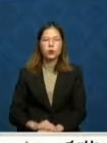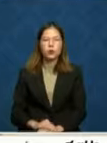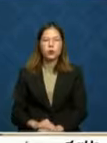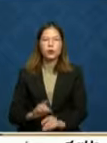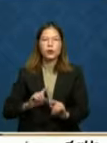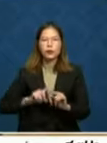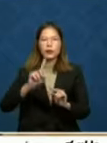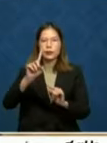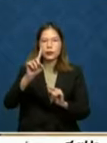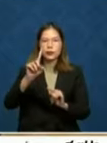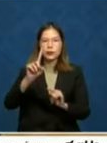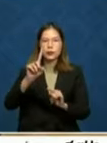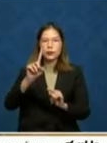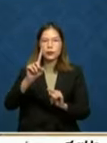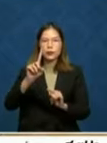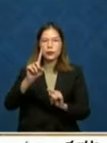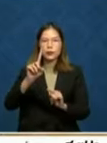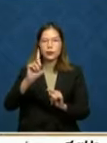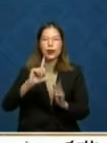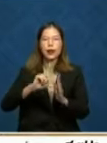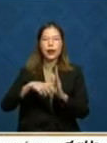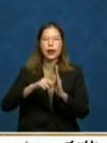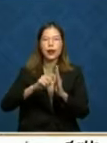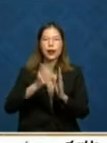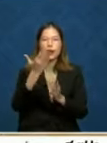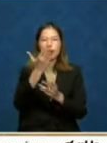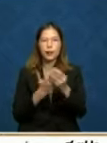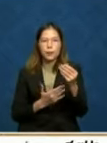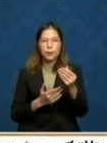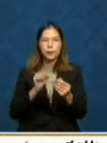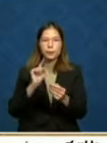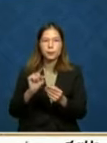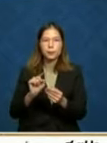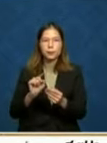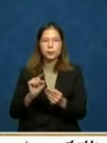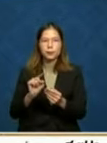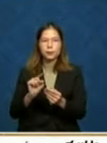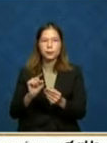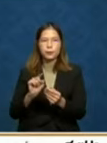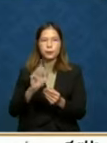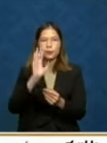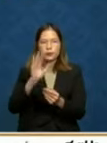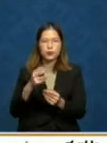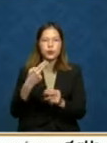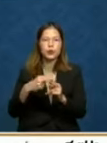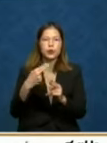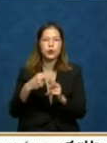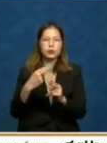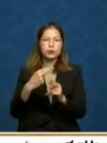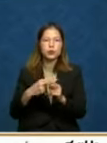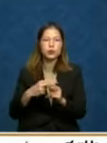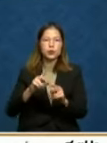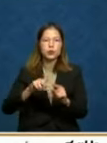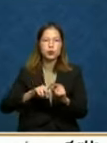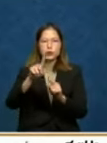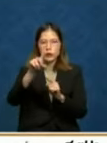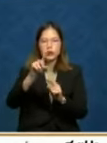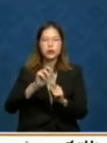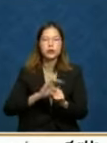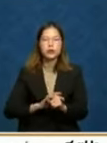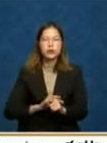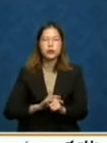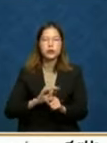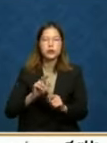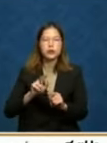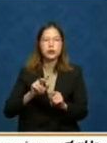1ทางท่านเลขาธิการสภาผู้แทนราษฎรนะครับว่าที่ร้อยตรีอาภัทรสุขนันท่าน